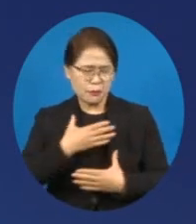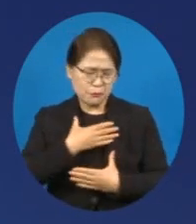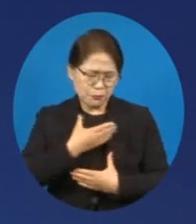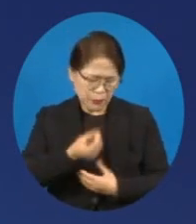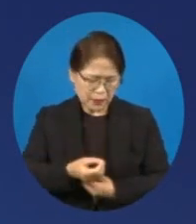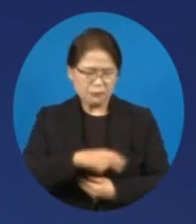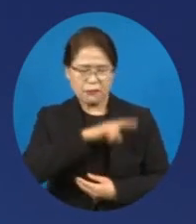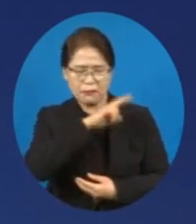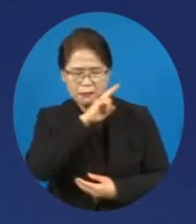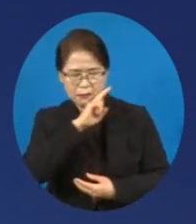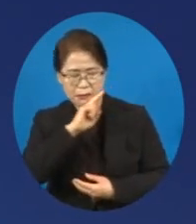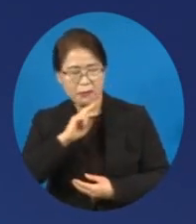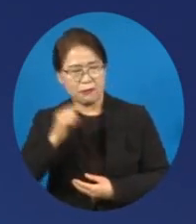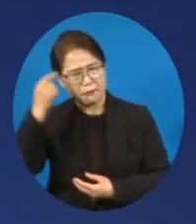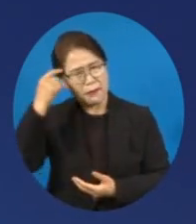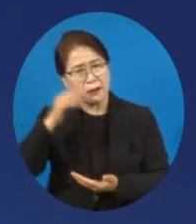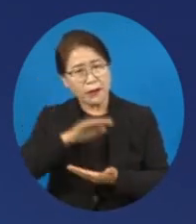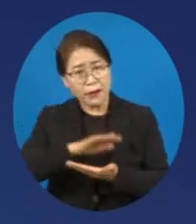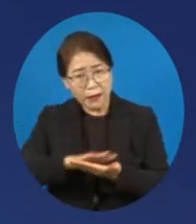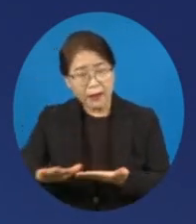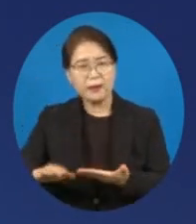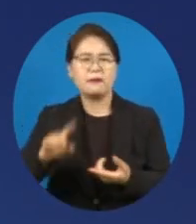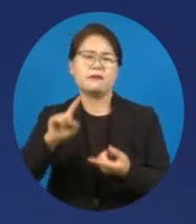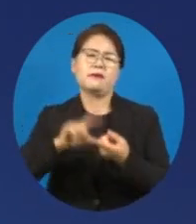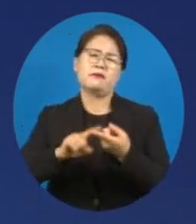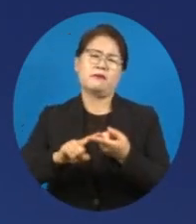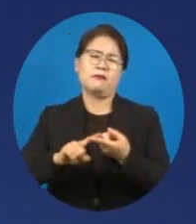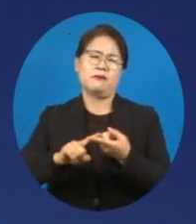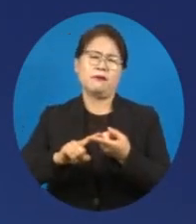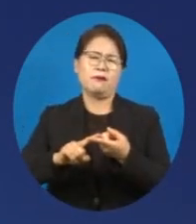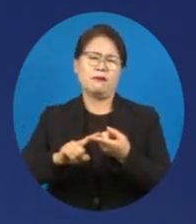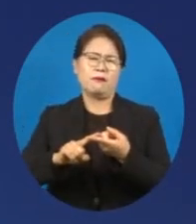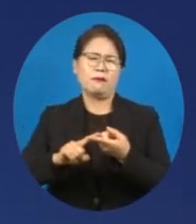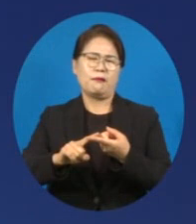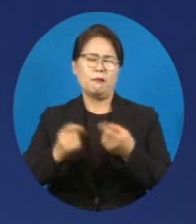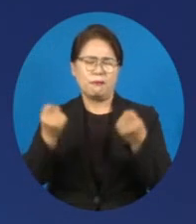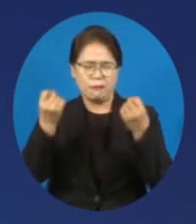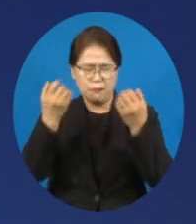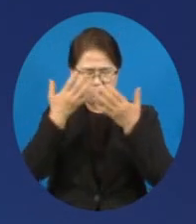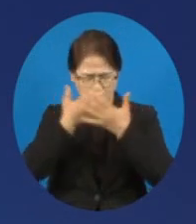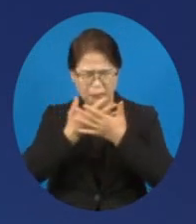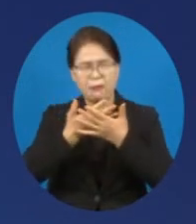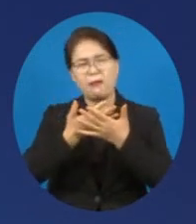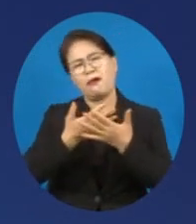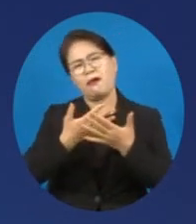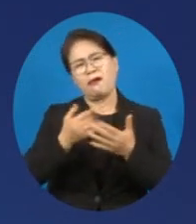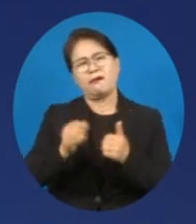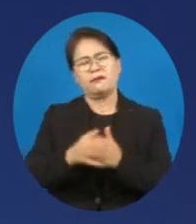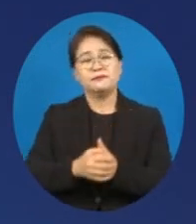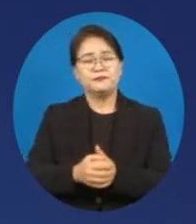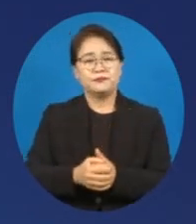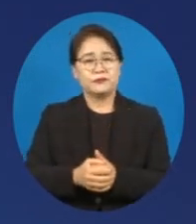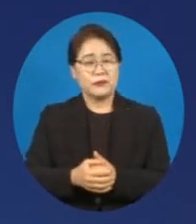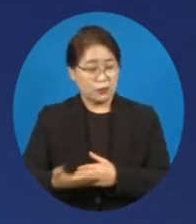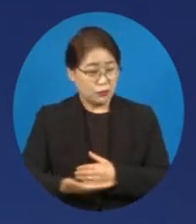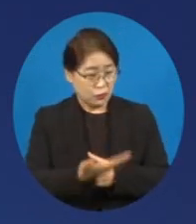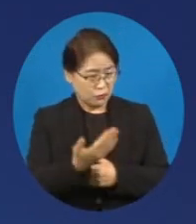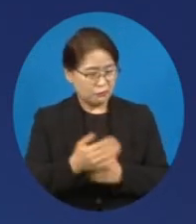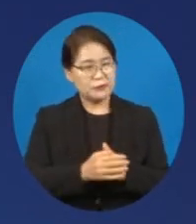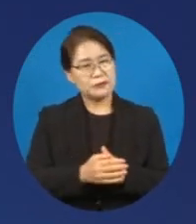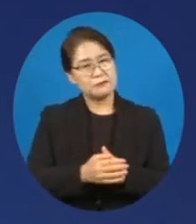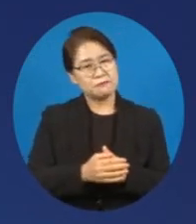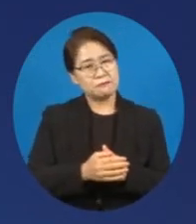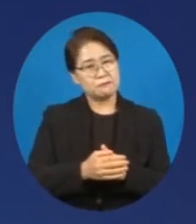편한과 평강 평안을 잘 구분하지 못하더라고요 근데 여러분 뭐 말이